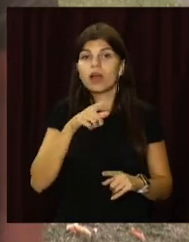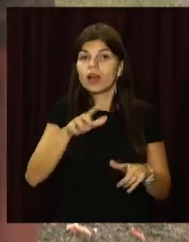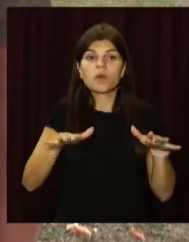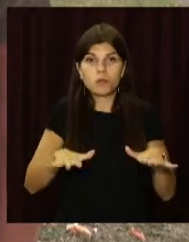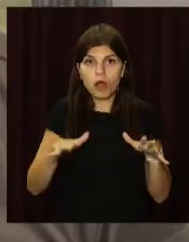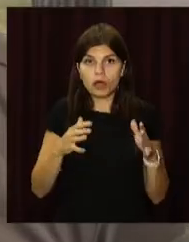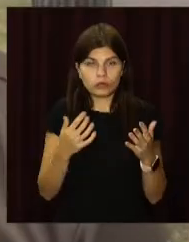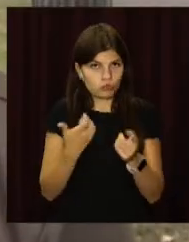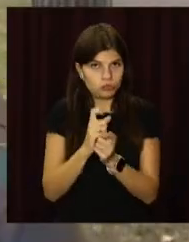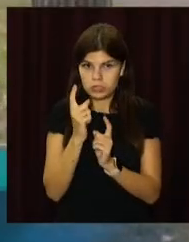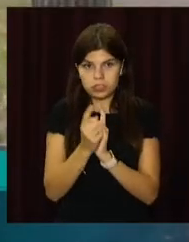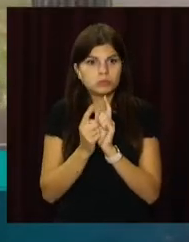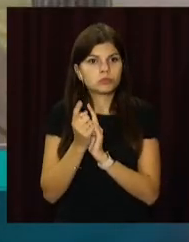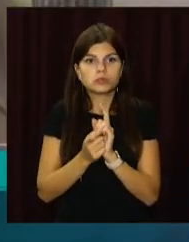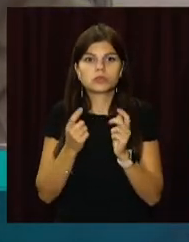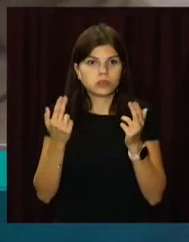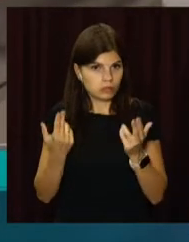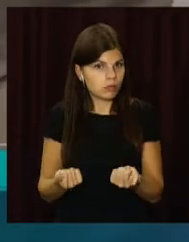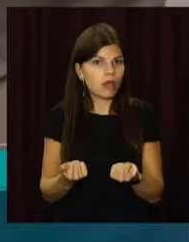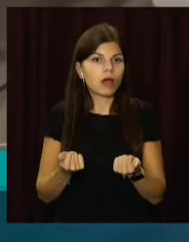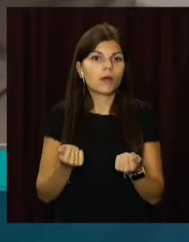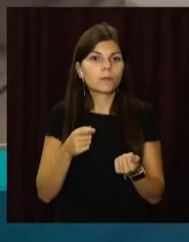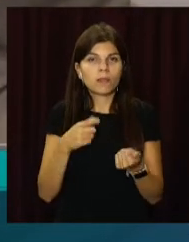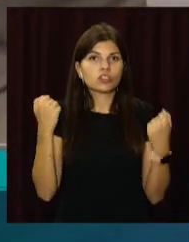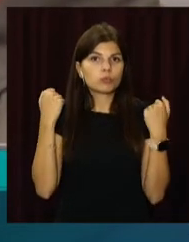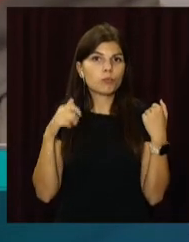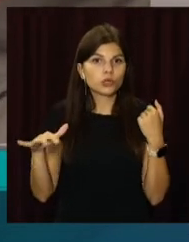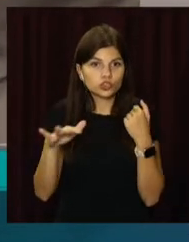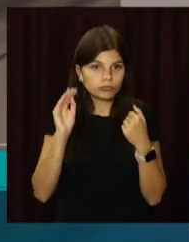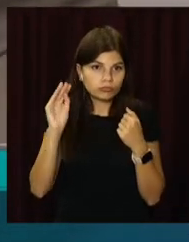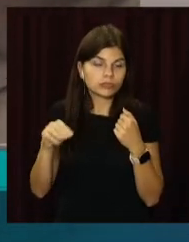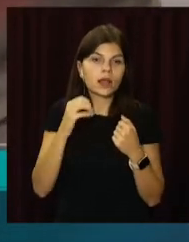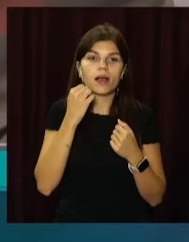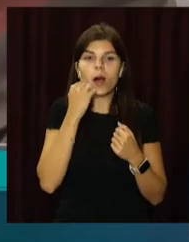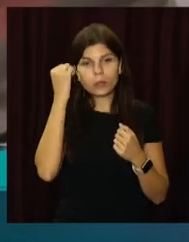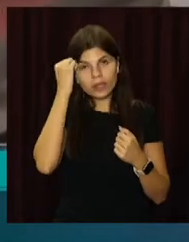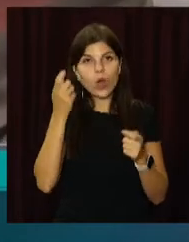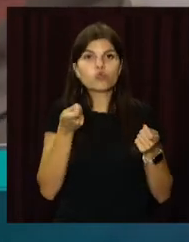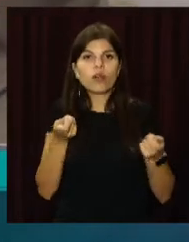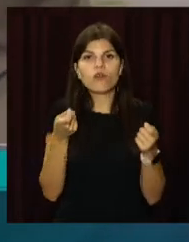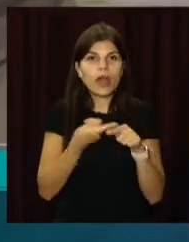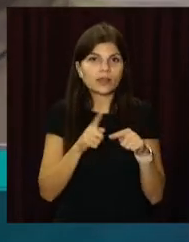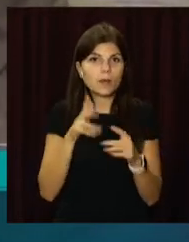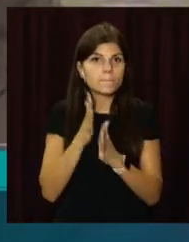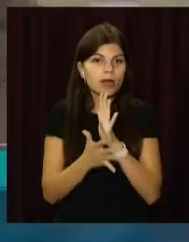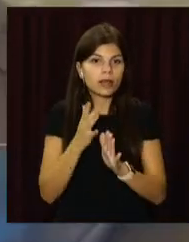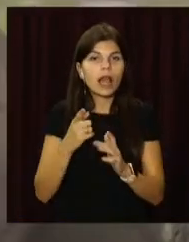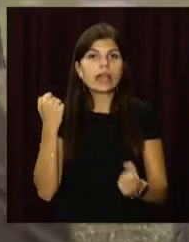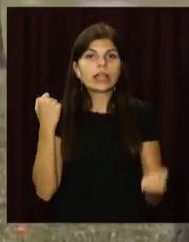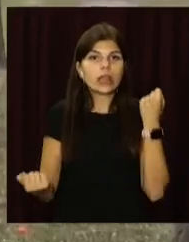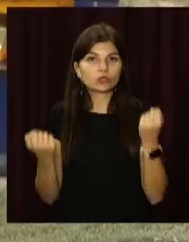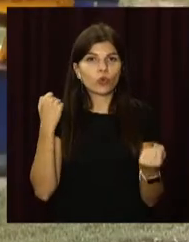місцевість змінилася. Реконструювалося, значить, тут спортивна площадка, благодаря руководству цього парку. Значить,